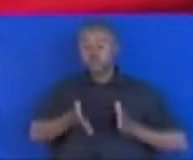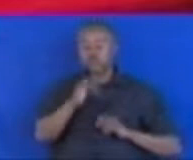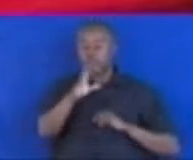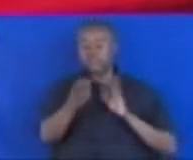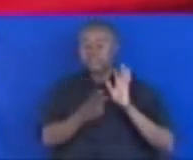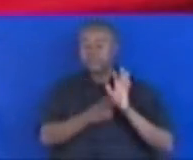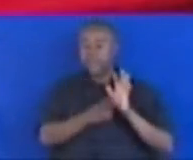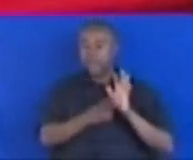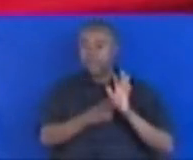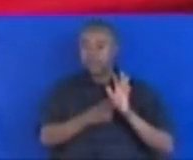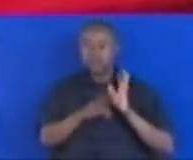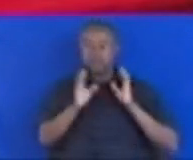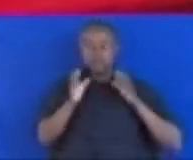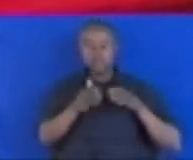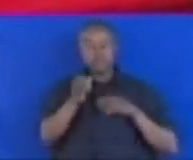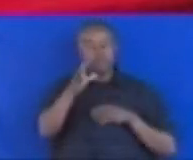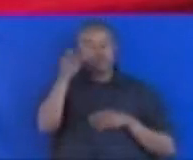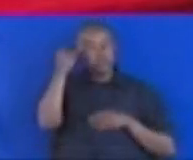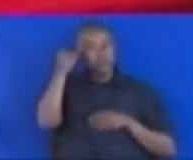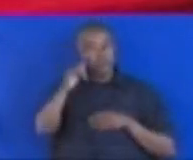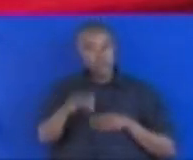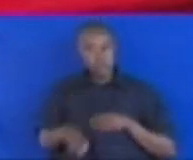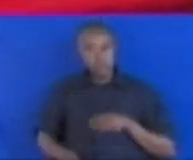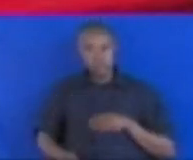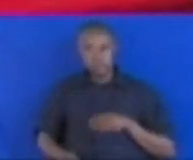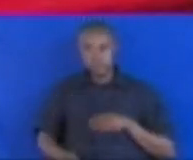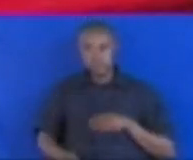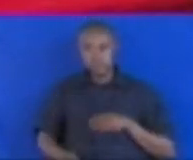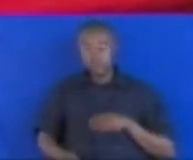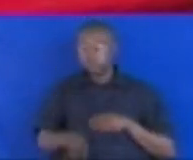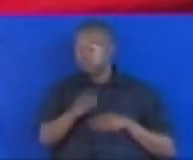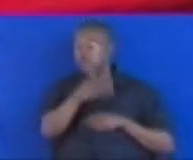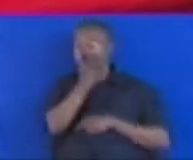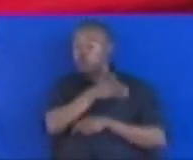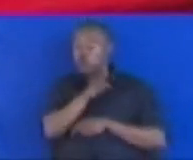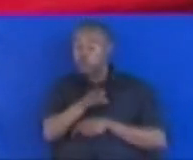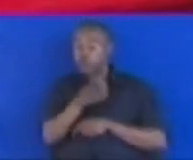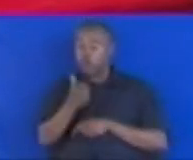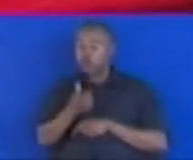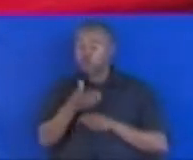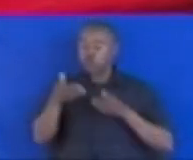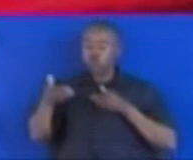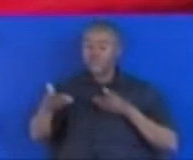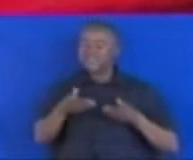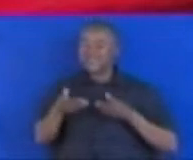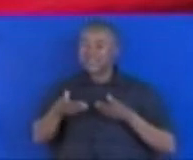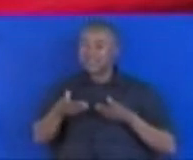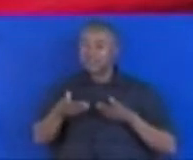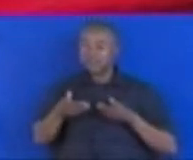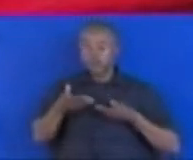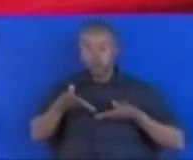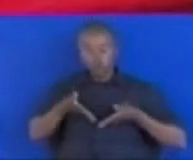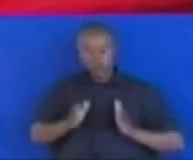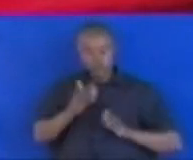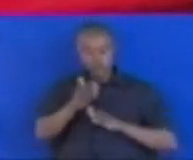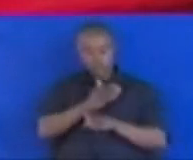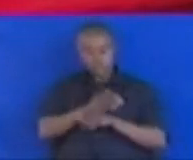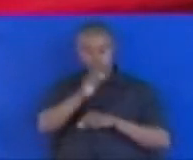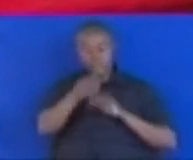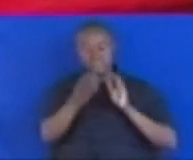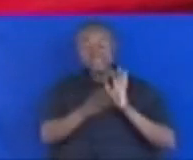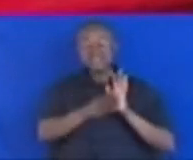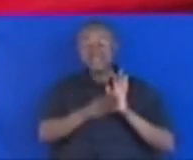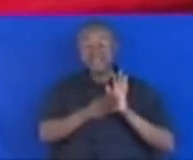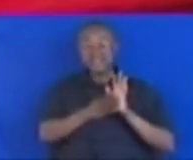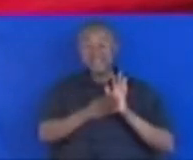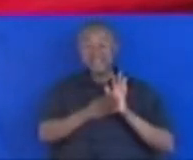kamati imetoa maoni, inasema kuwa upatikanaji wa huduma kwa watoto wachanga wanaozaliwa kabla ya umri wao